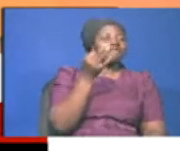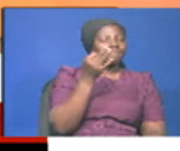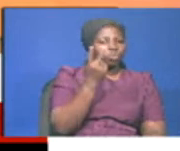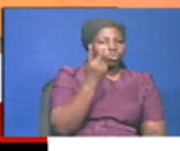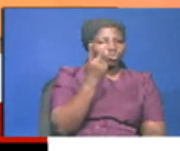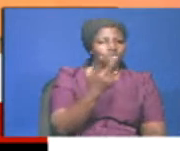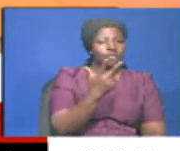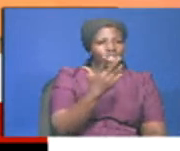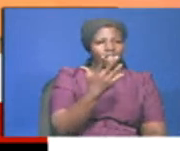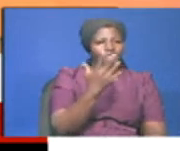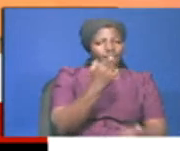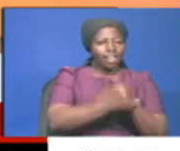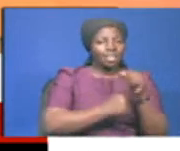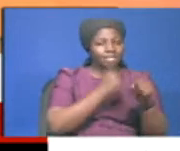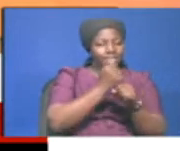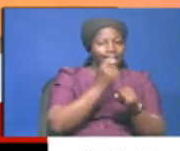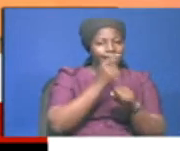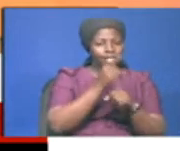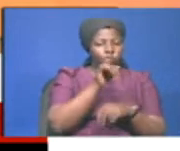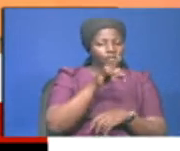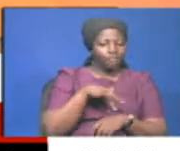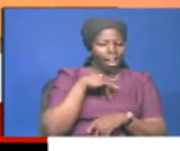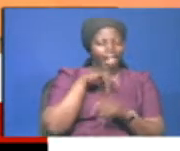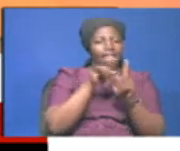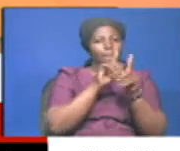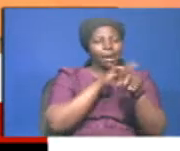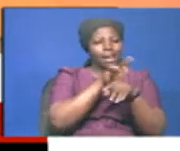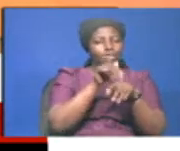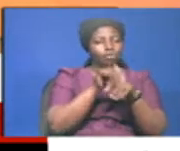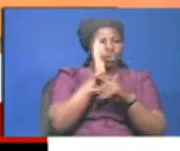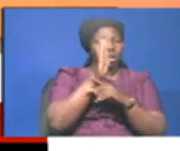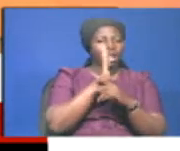mitano, unahisi ya kwamba kama taifa tutakuwa tumefikia wapi?